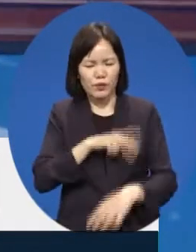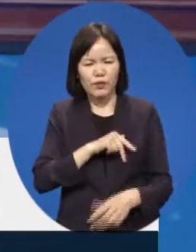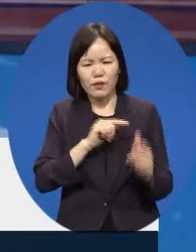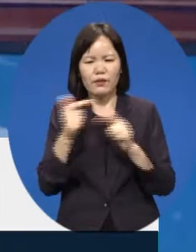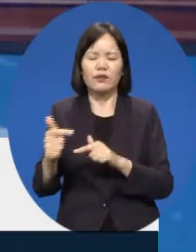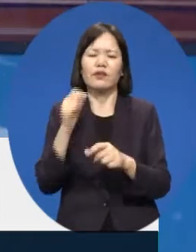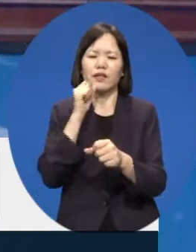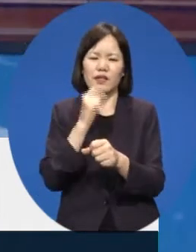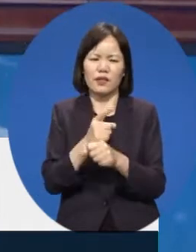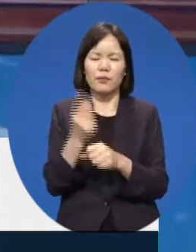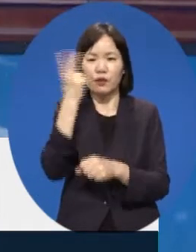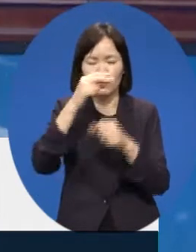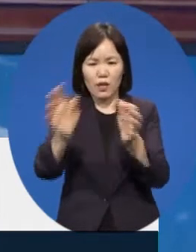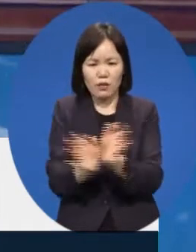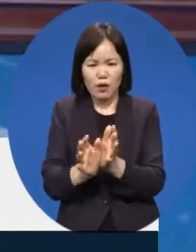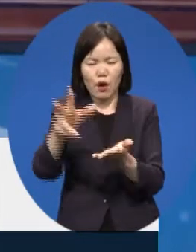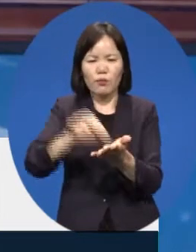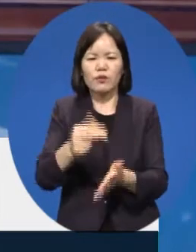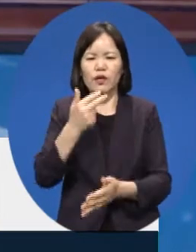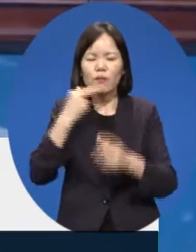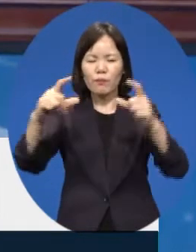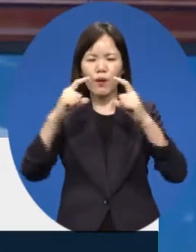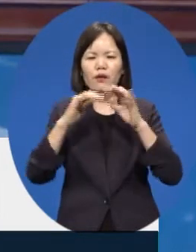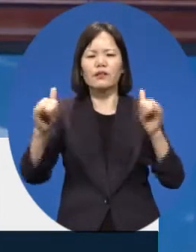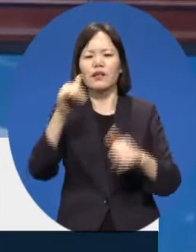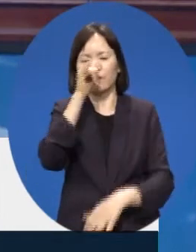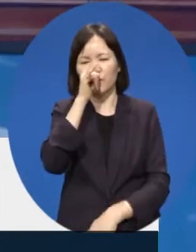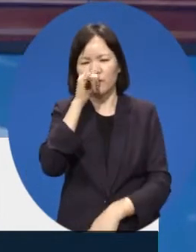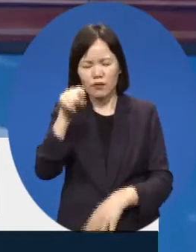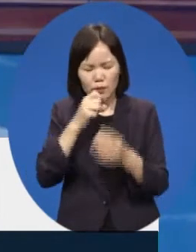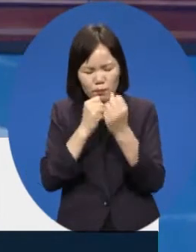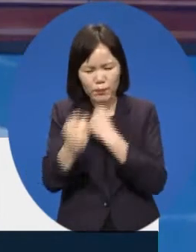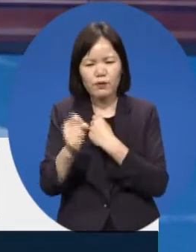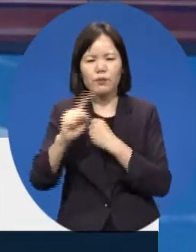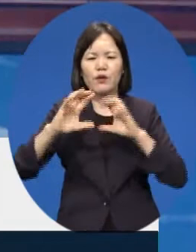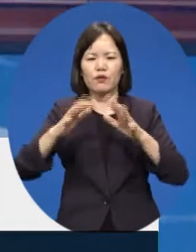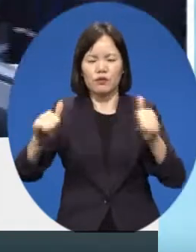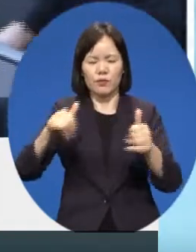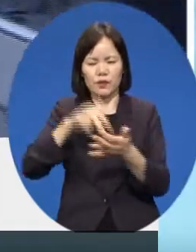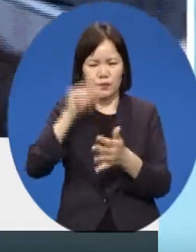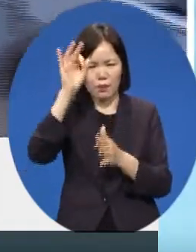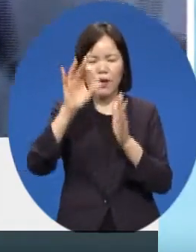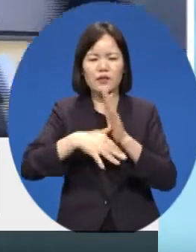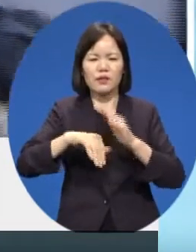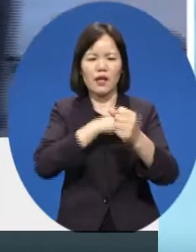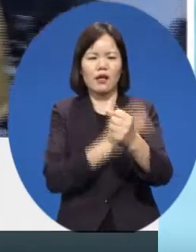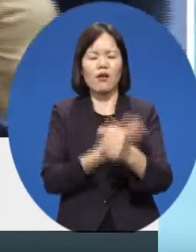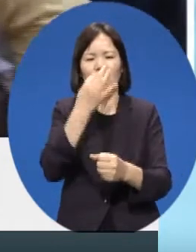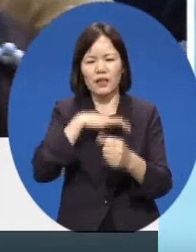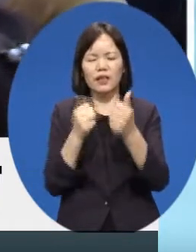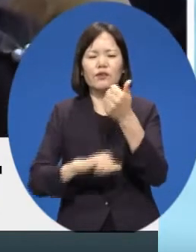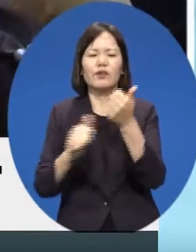때어 수사기관에서 문제 없어도 판결 난 분도 있어요 그럼에도 불구하고 국민들이 볼 땐 어쨌든 권익 s 결과가 나왔으니